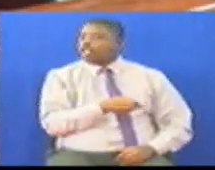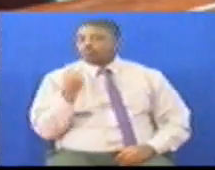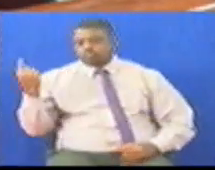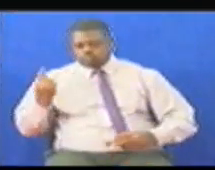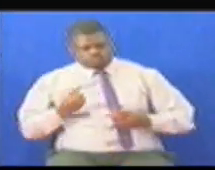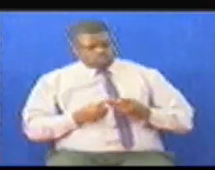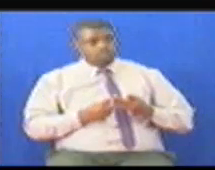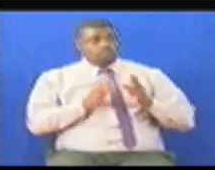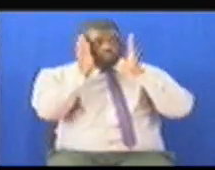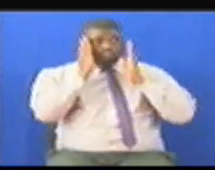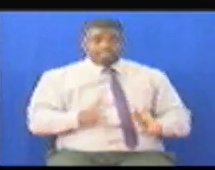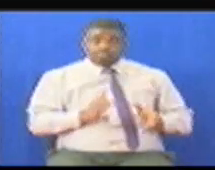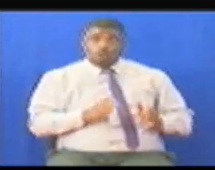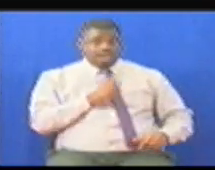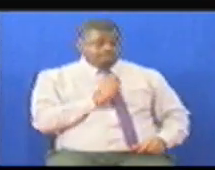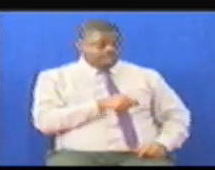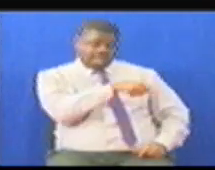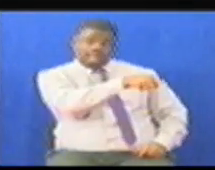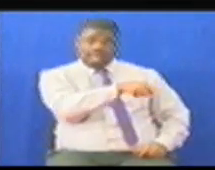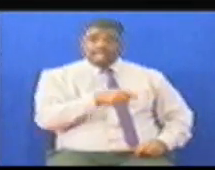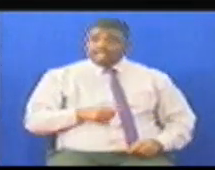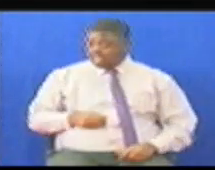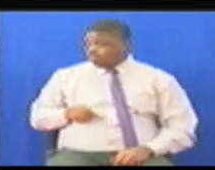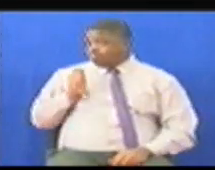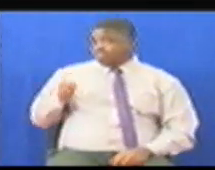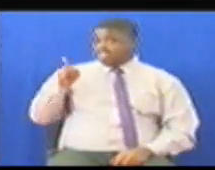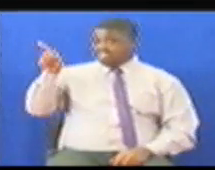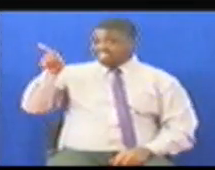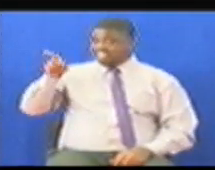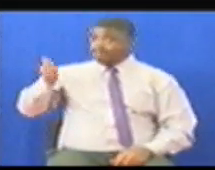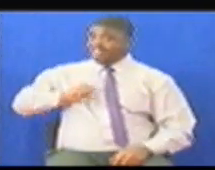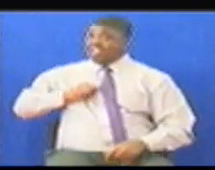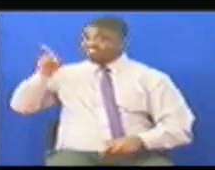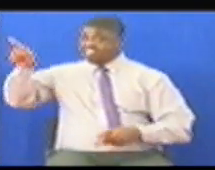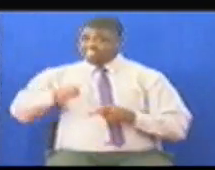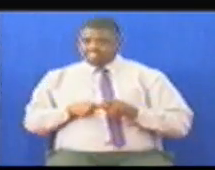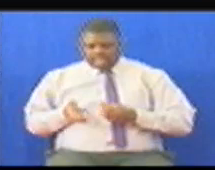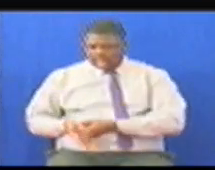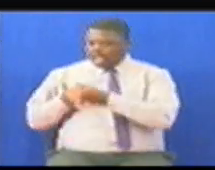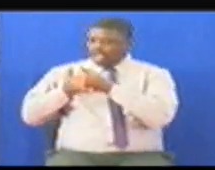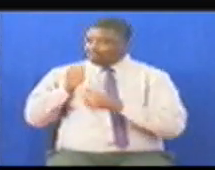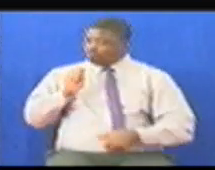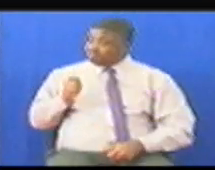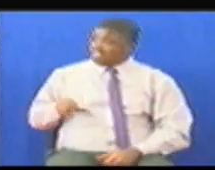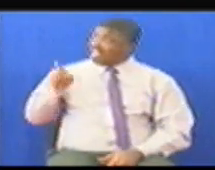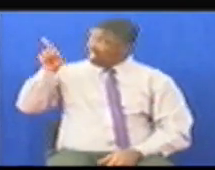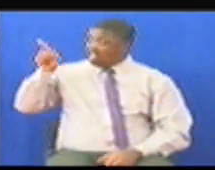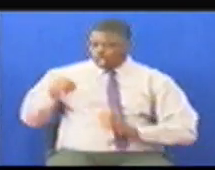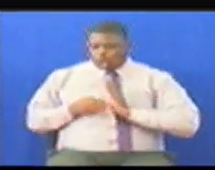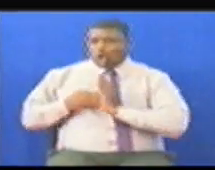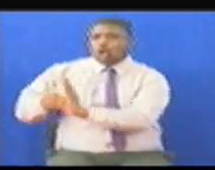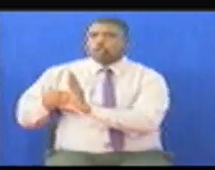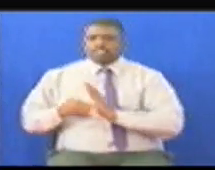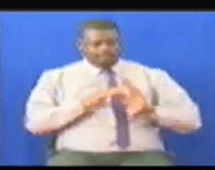wewe binafsi na Naibu Spika kwa kuliongeza bunge letu tukufu